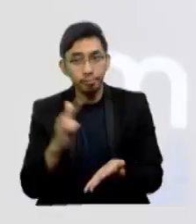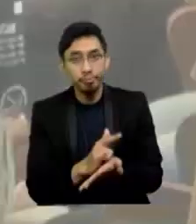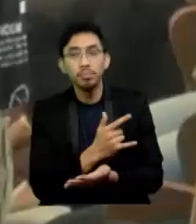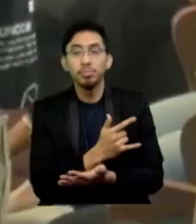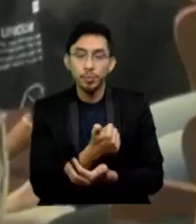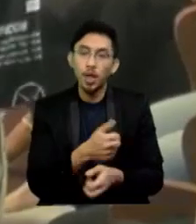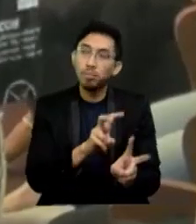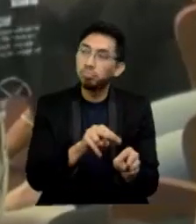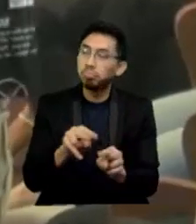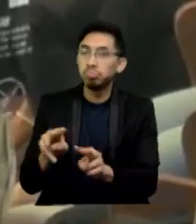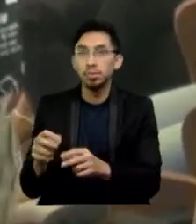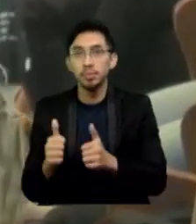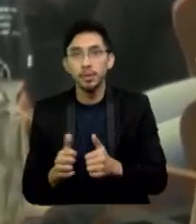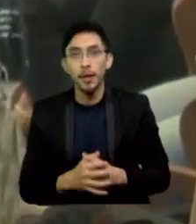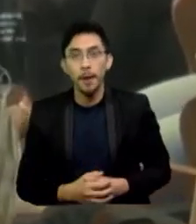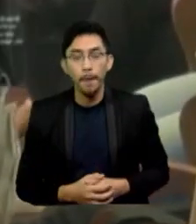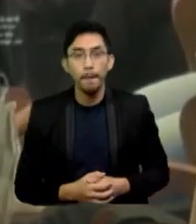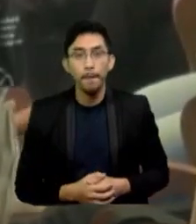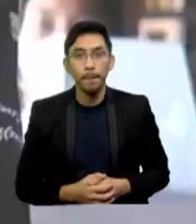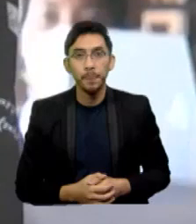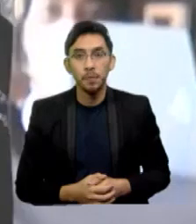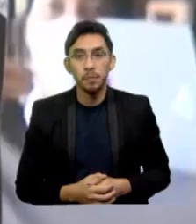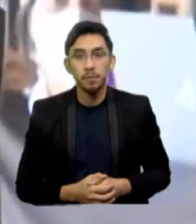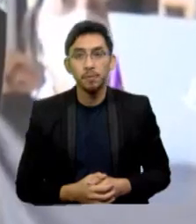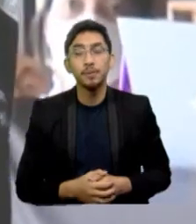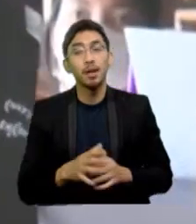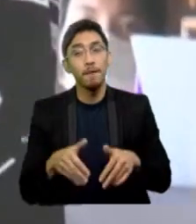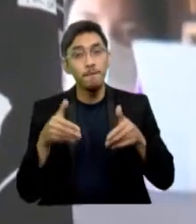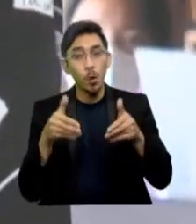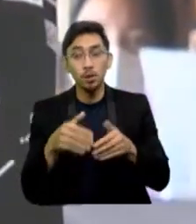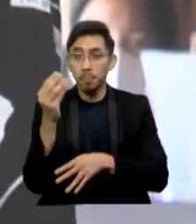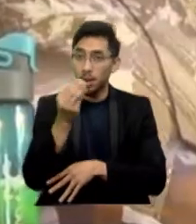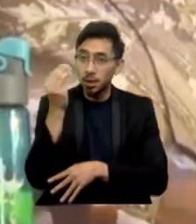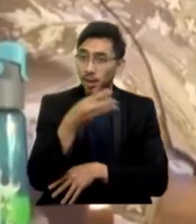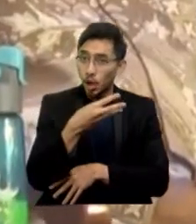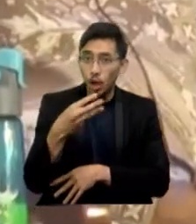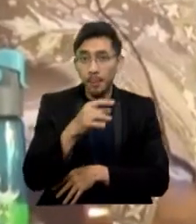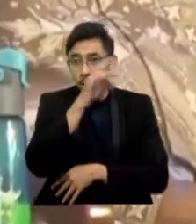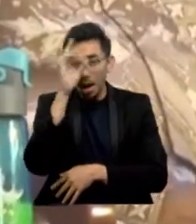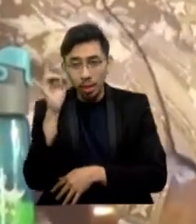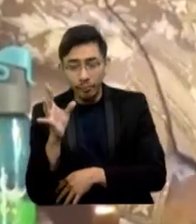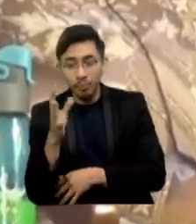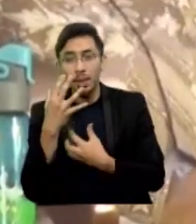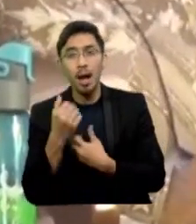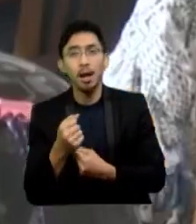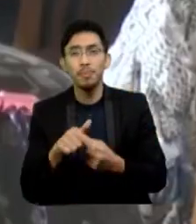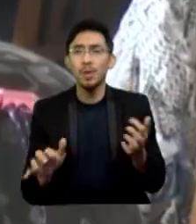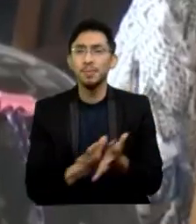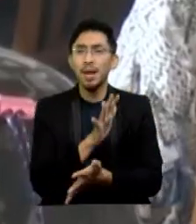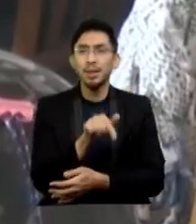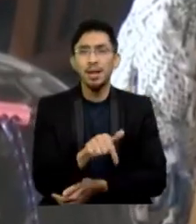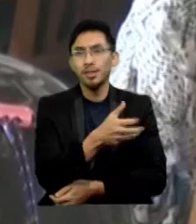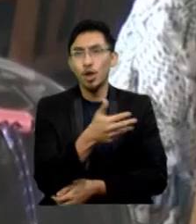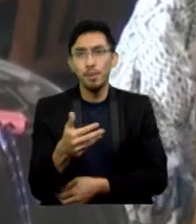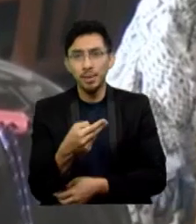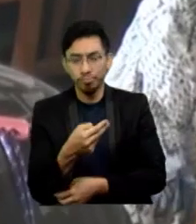berdatangan. Peningkatan pada sektor pariwisata dan ekonomi kreatif diharapkan bisa menjadi momentum kebangkitan ekonomi di